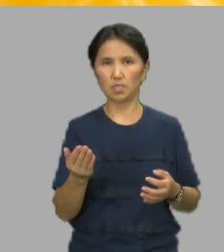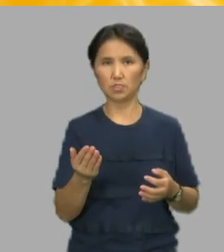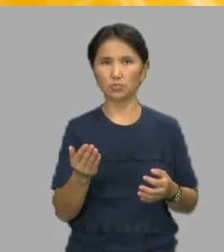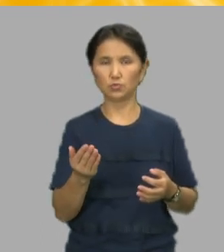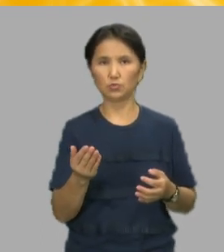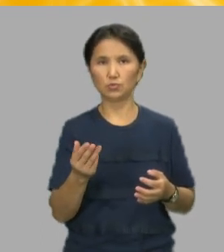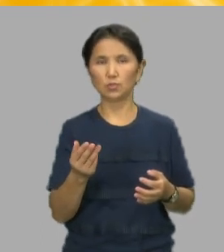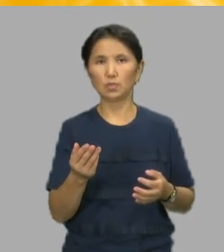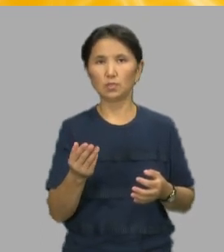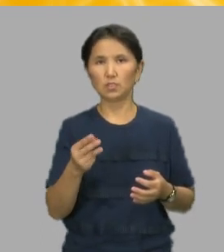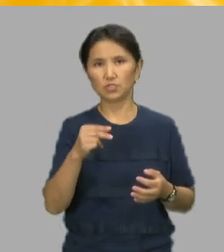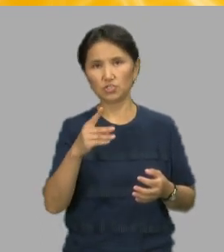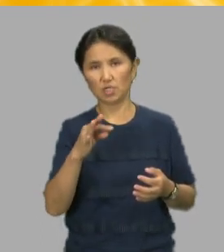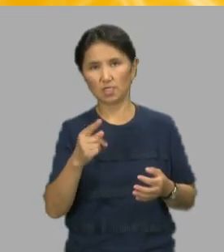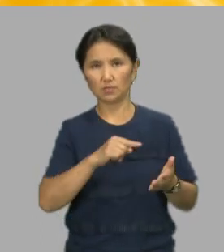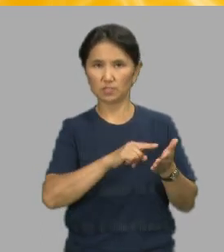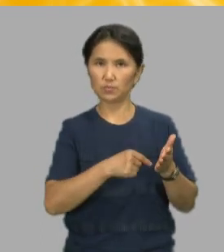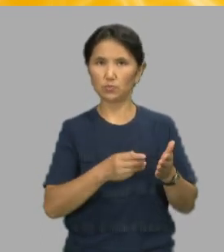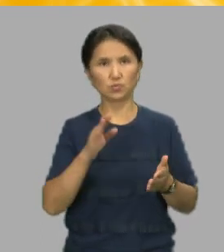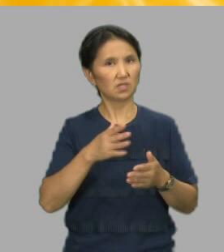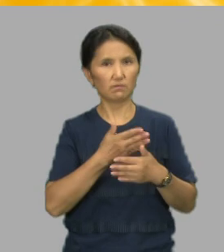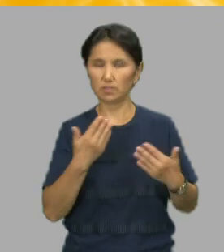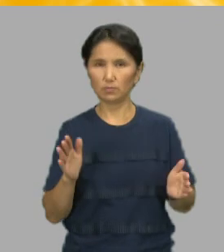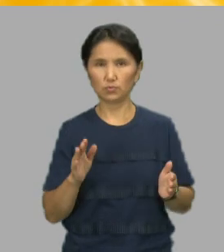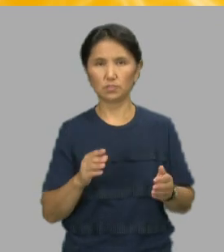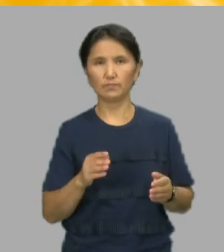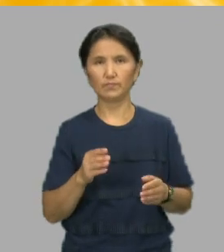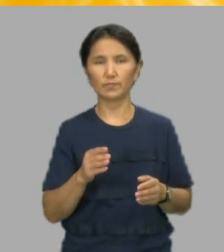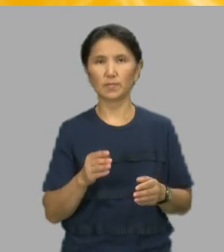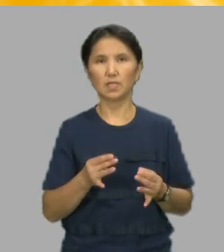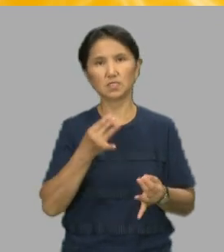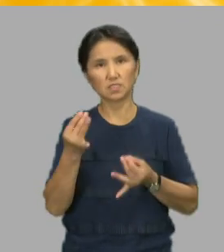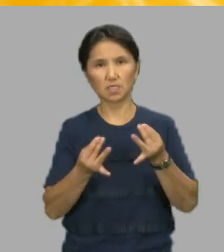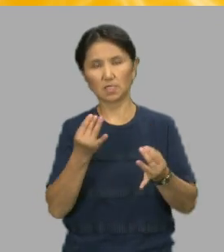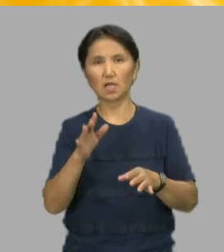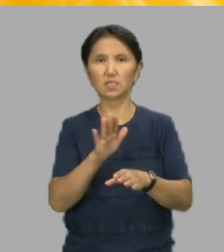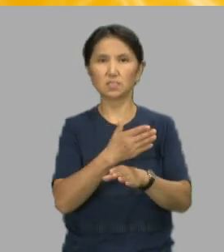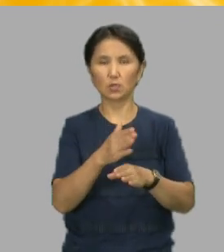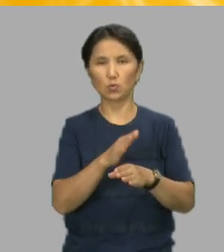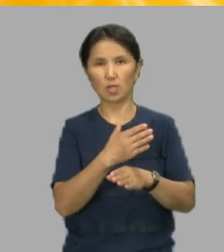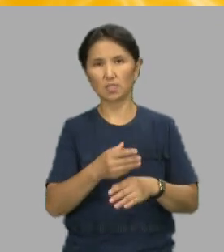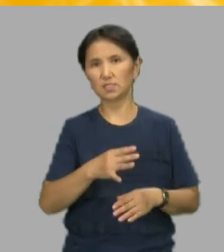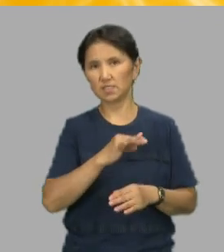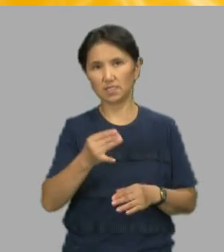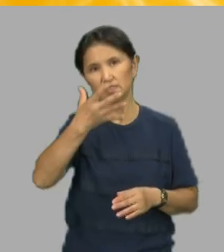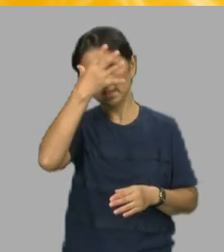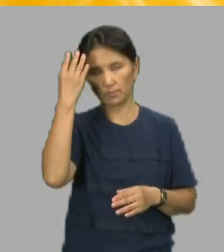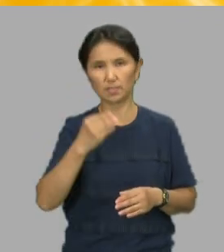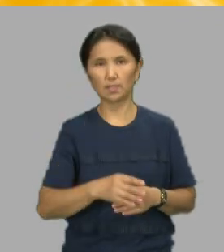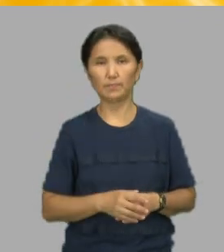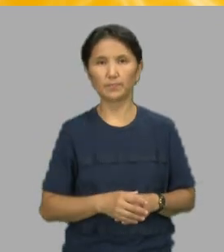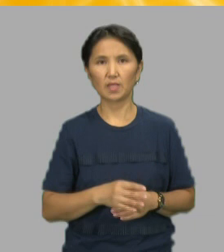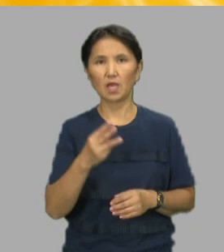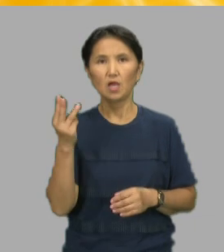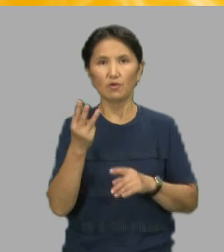этими двумя членами запятую ставить не будем. Заигралась, запятая, загулялась и